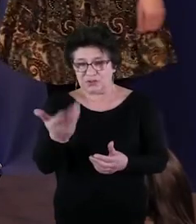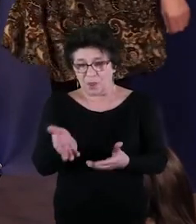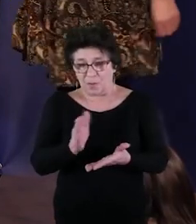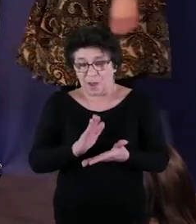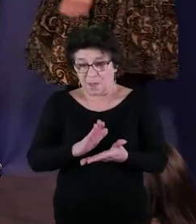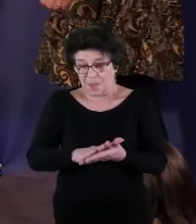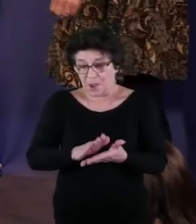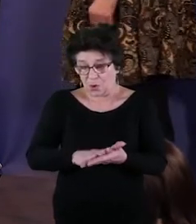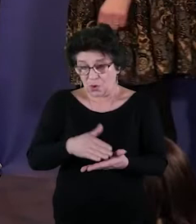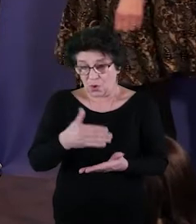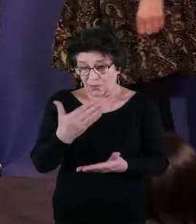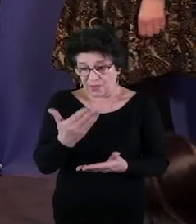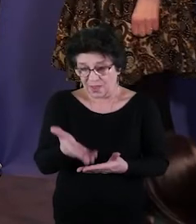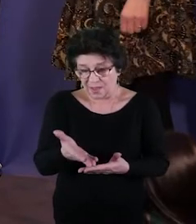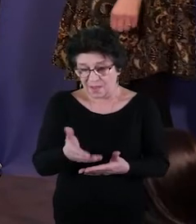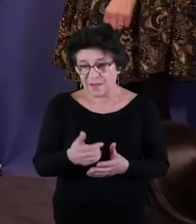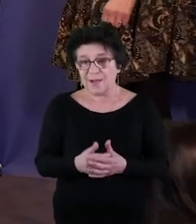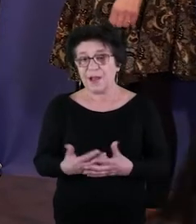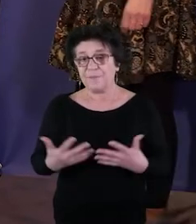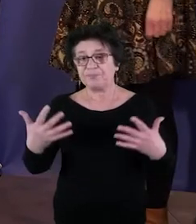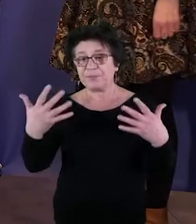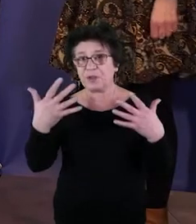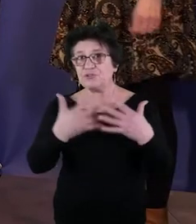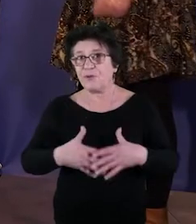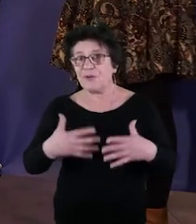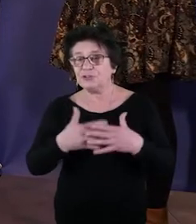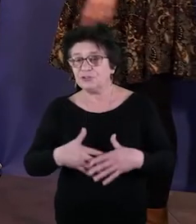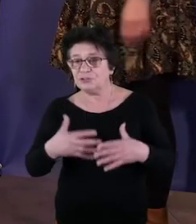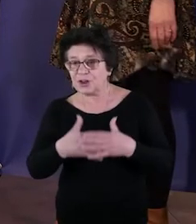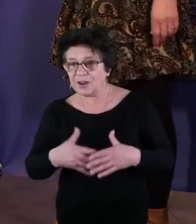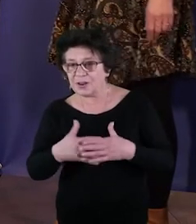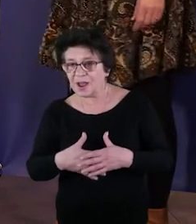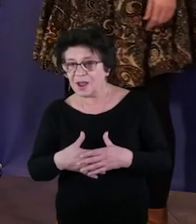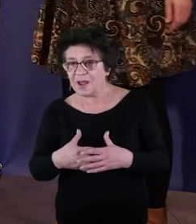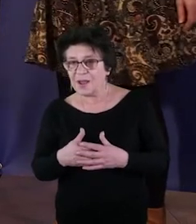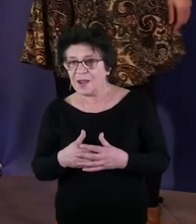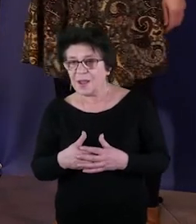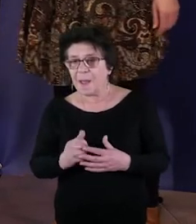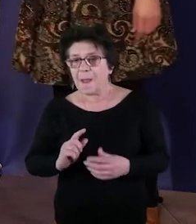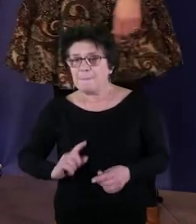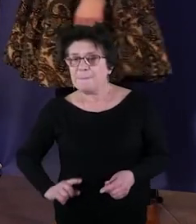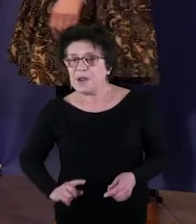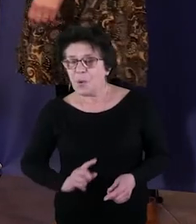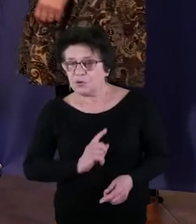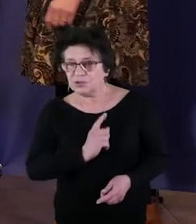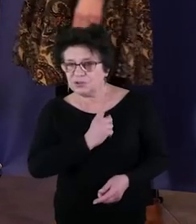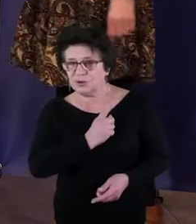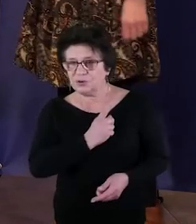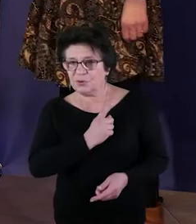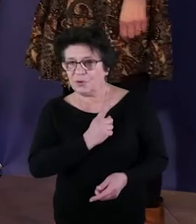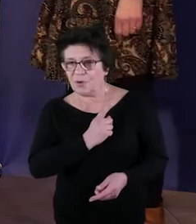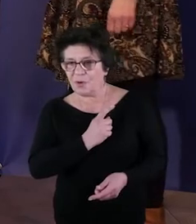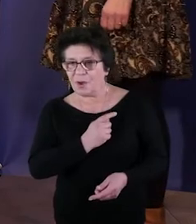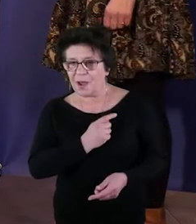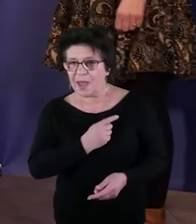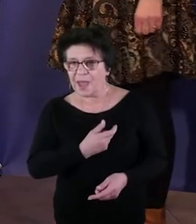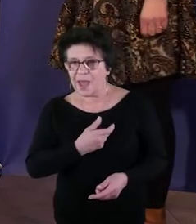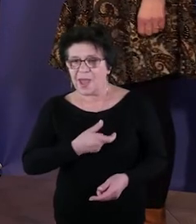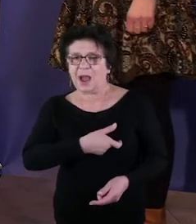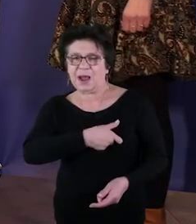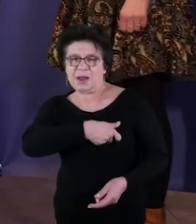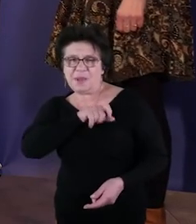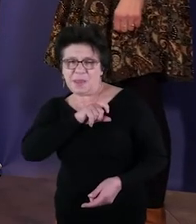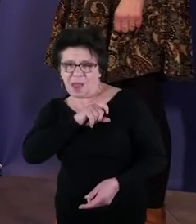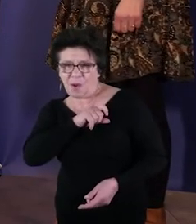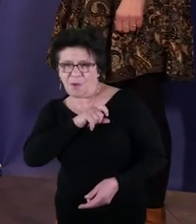przez Stowarzyszenie od 2004 roku Stowarzyszenie Miłośników kryminałów i